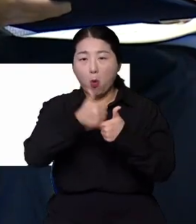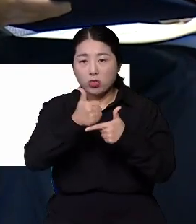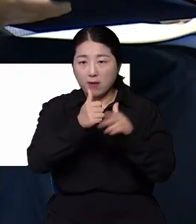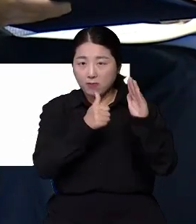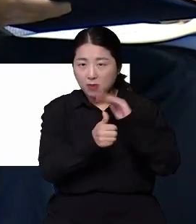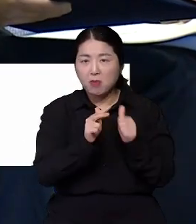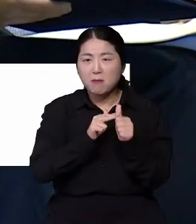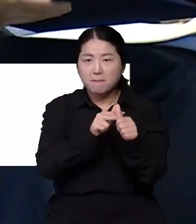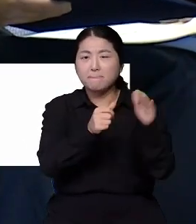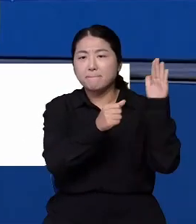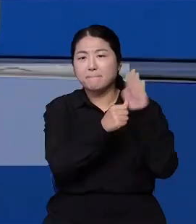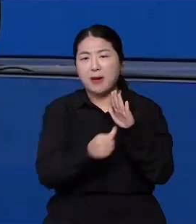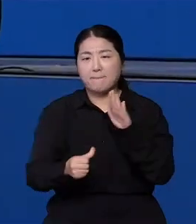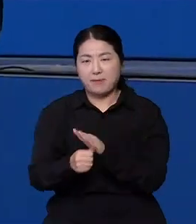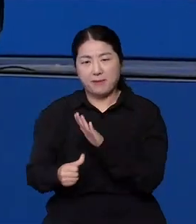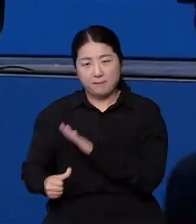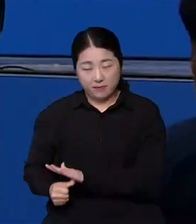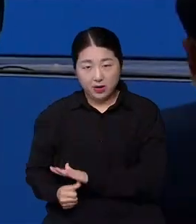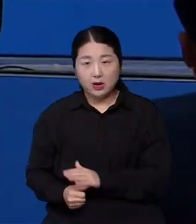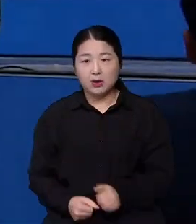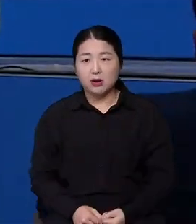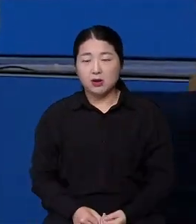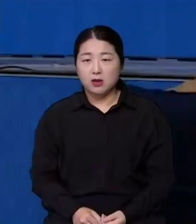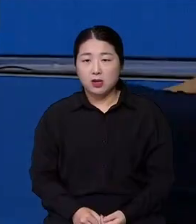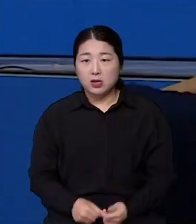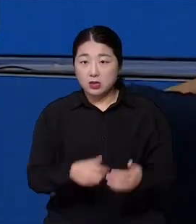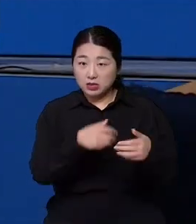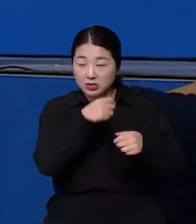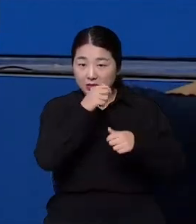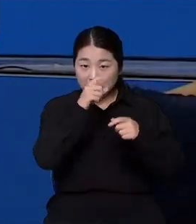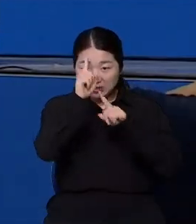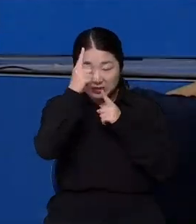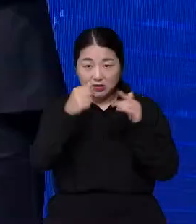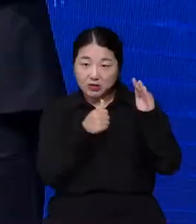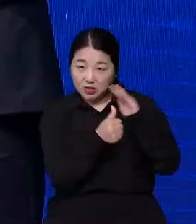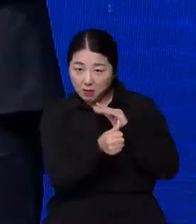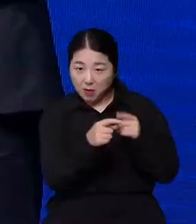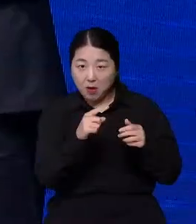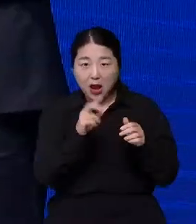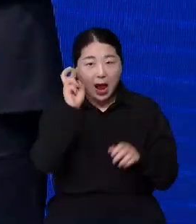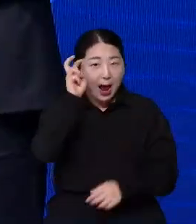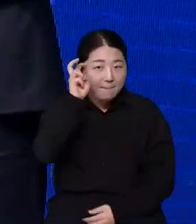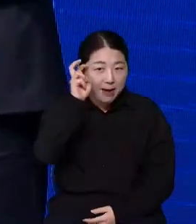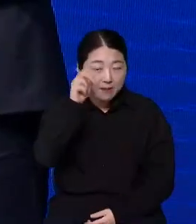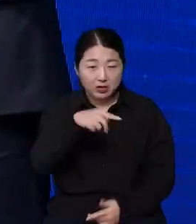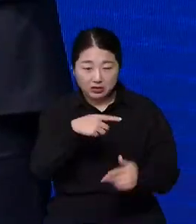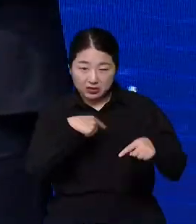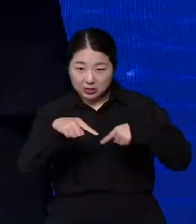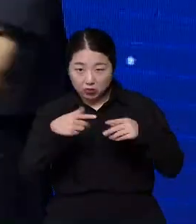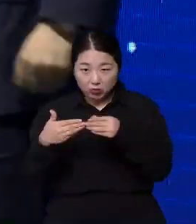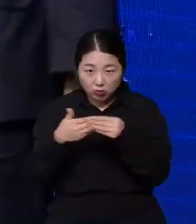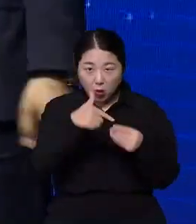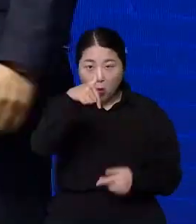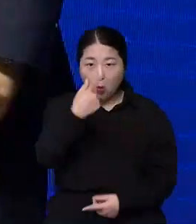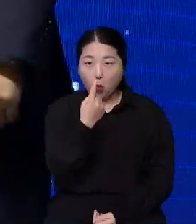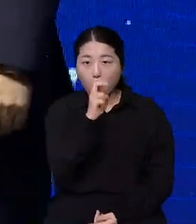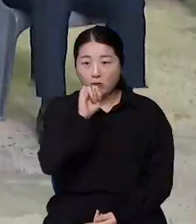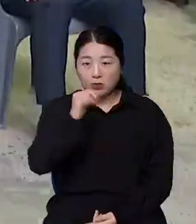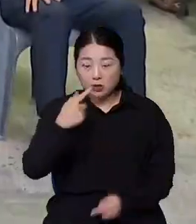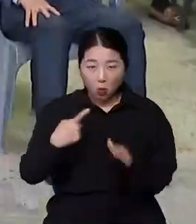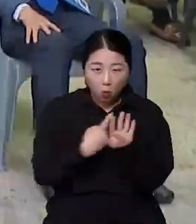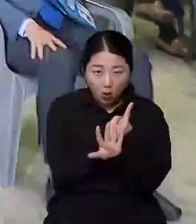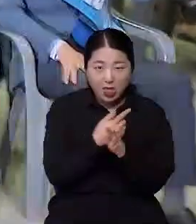대표 주자의 낙선입니다. 전당대회가 이재명 대세론으로 치러지면서 지도부에는 고민정 의원을 제외한